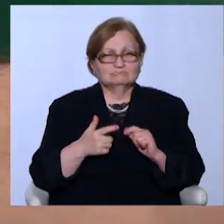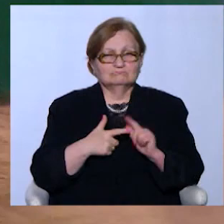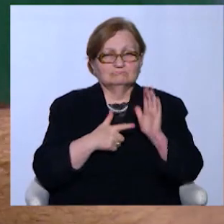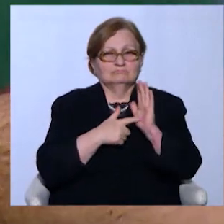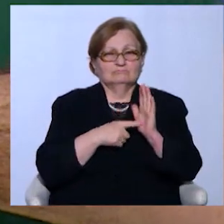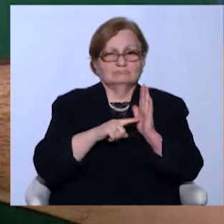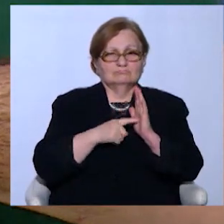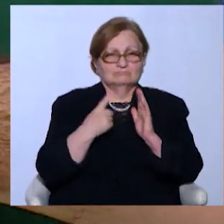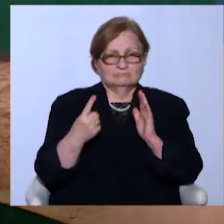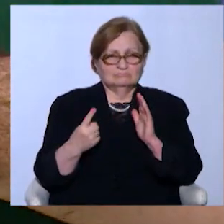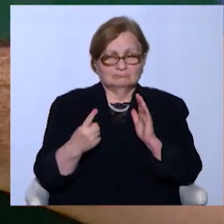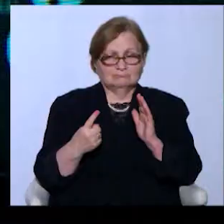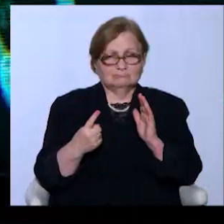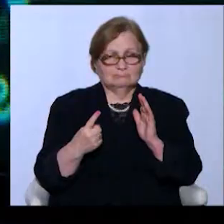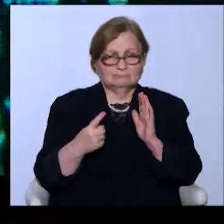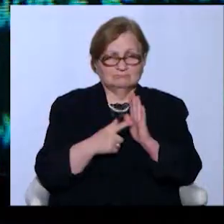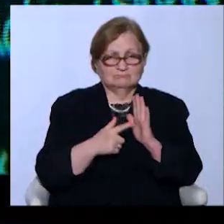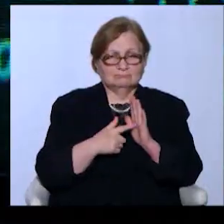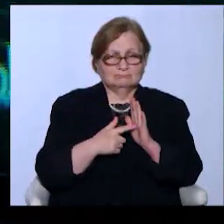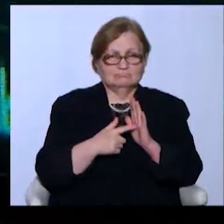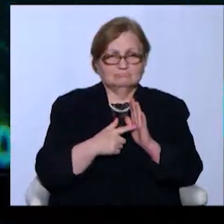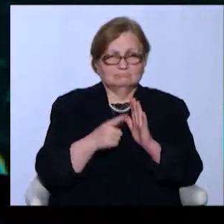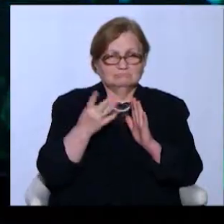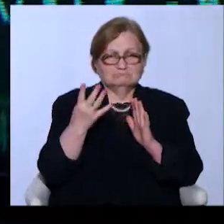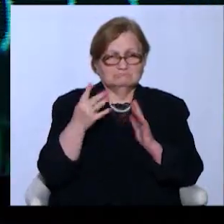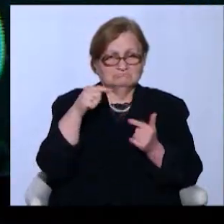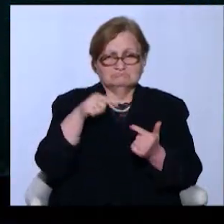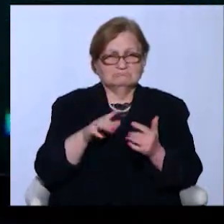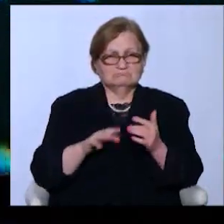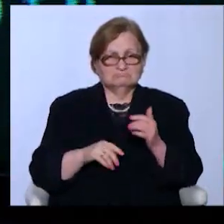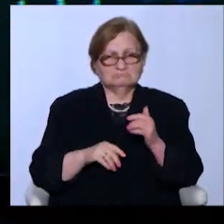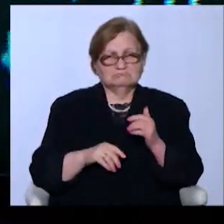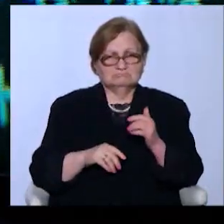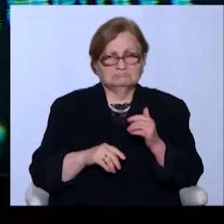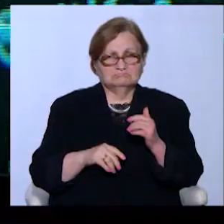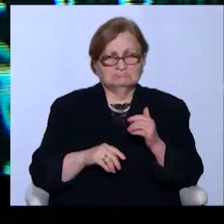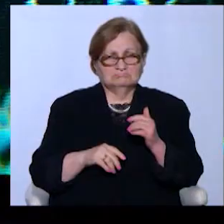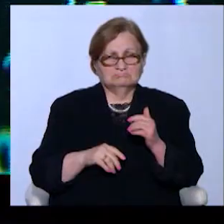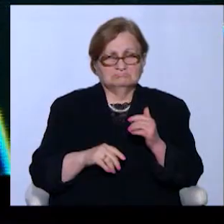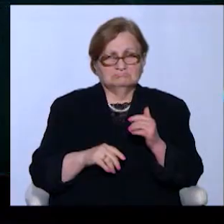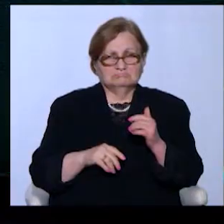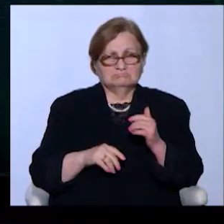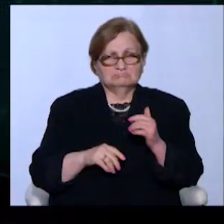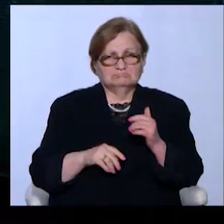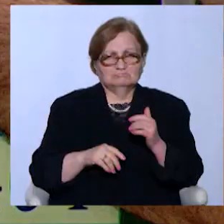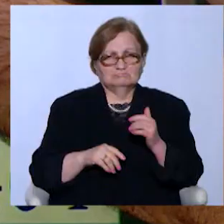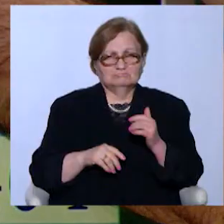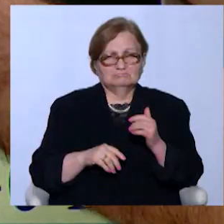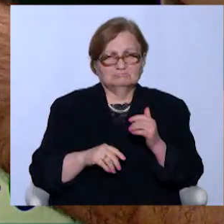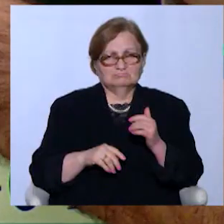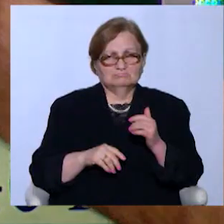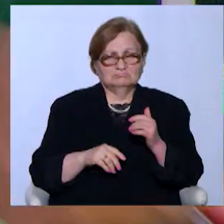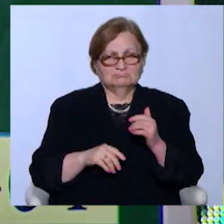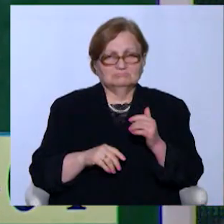7 გამრავლებული 1-ზე. 7-ია და აი მე მაქვს 1 რიცხვი დარჩენილი.